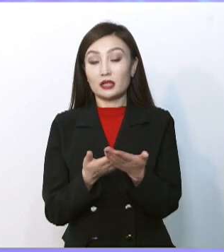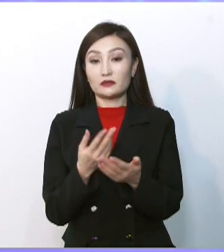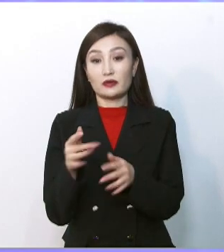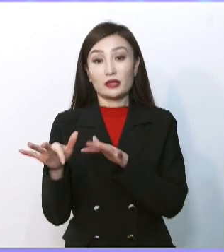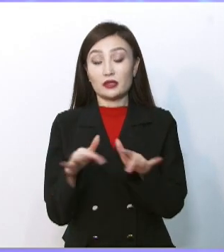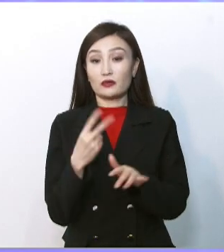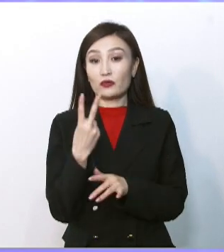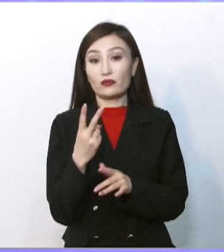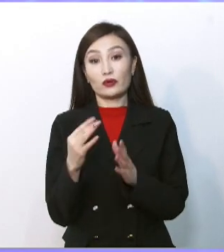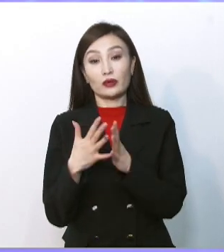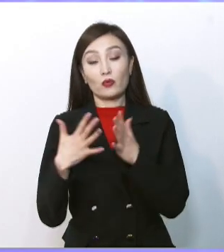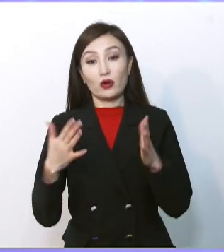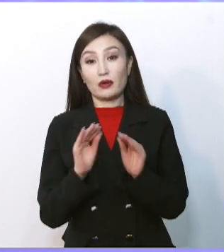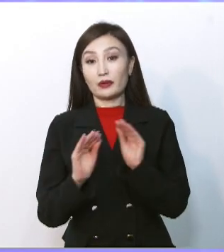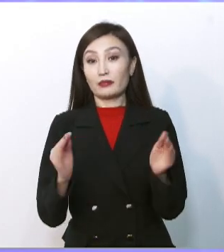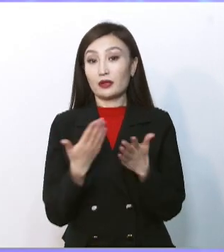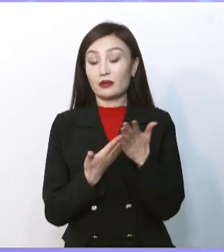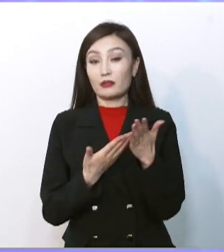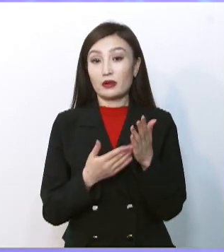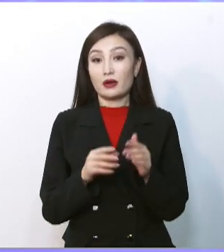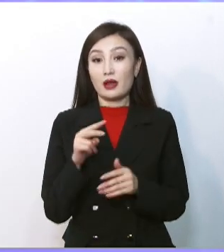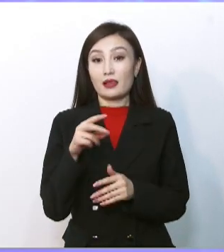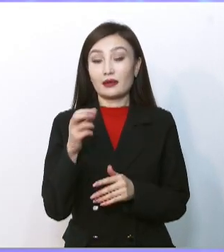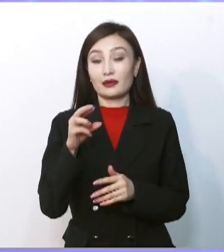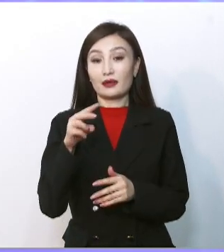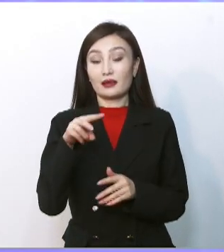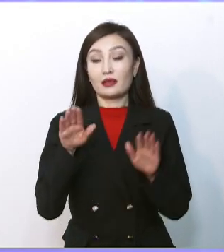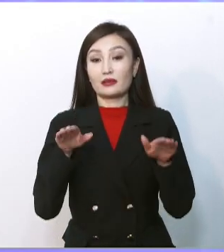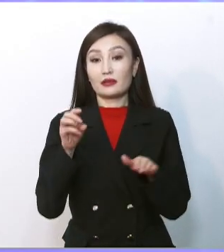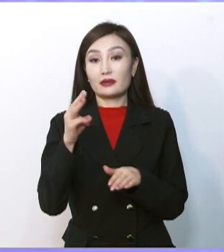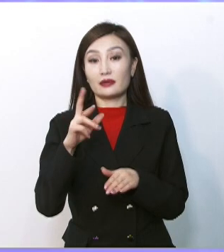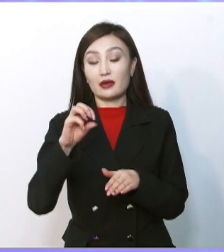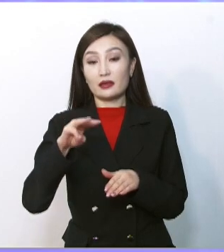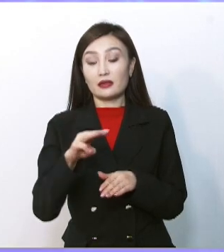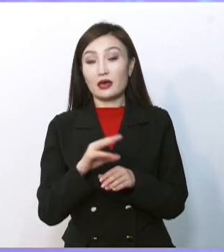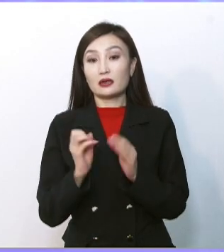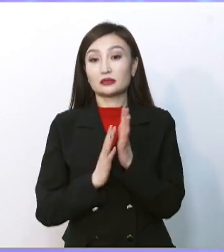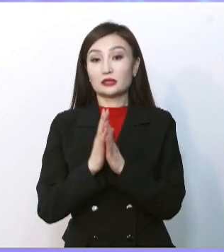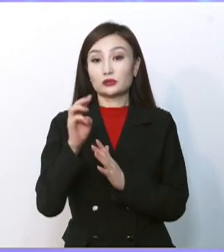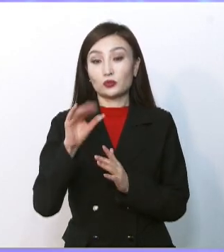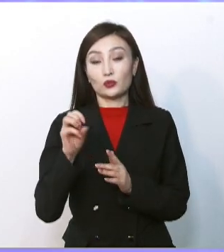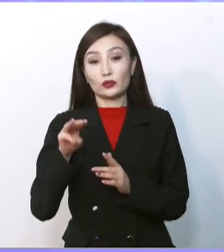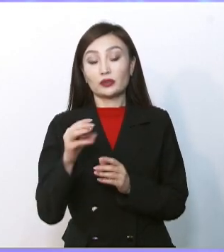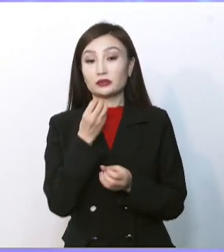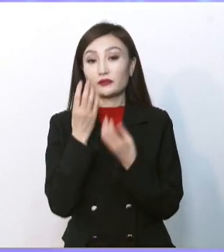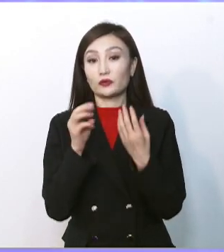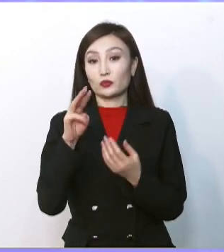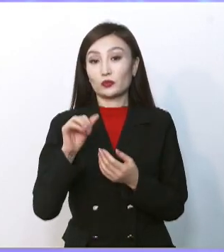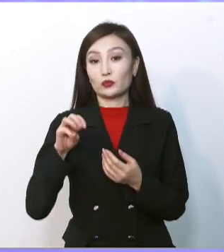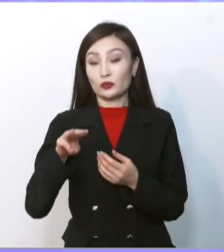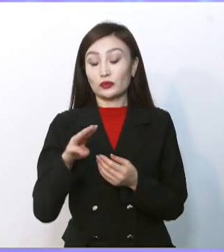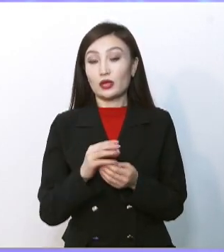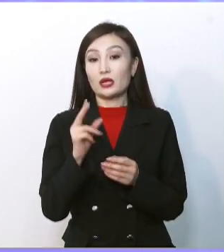и более предметов. Например, летят, растут, цветут. Определите